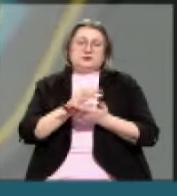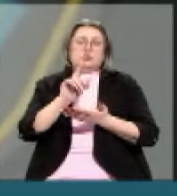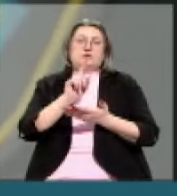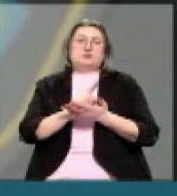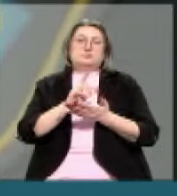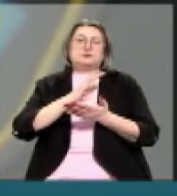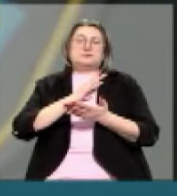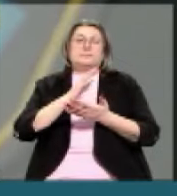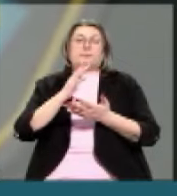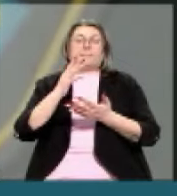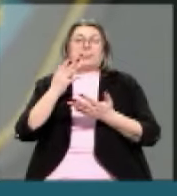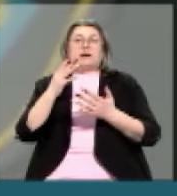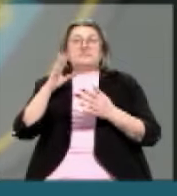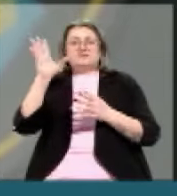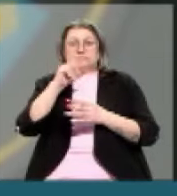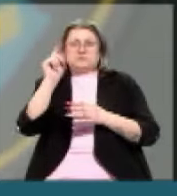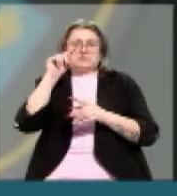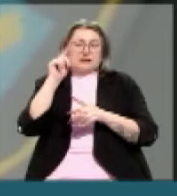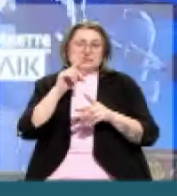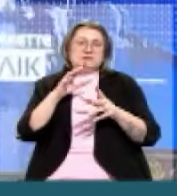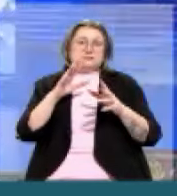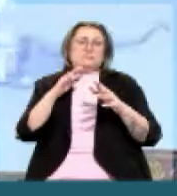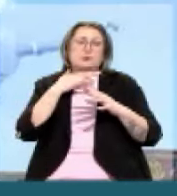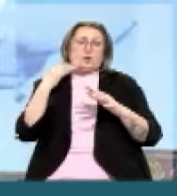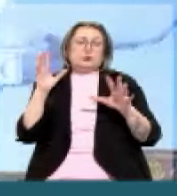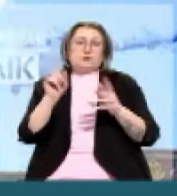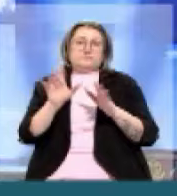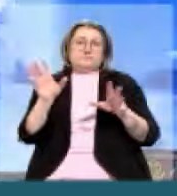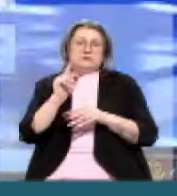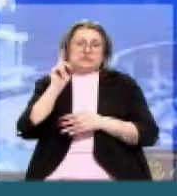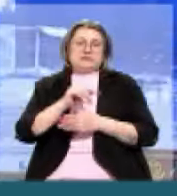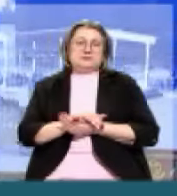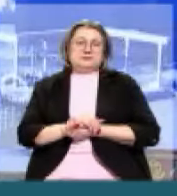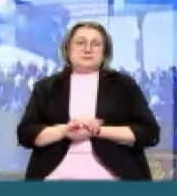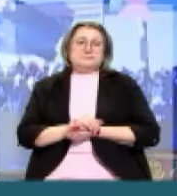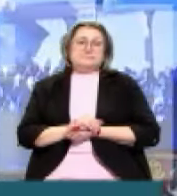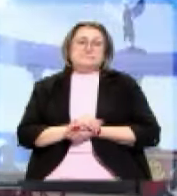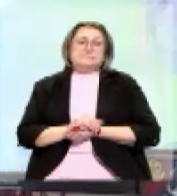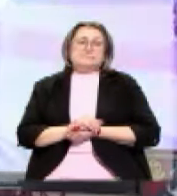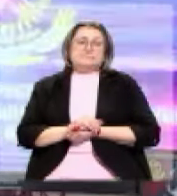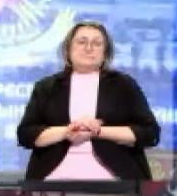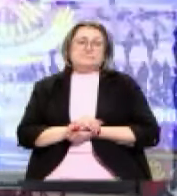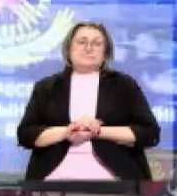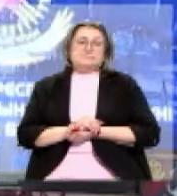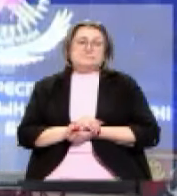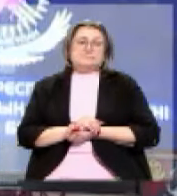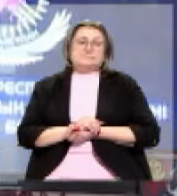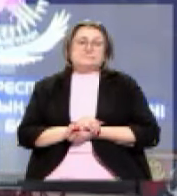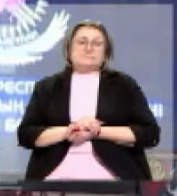мен жан-жақты білімі сай болуы керек дейді. Адамдар еліміздің конституциясын, еліміздің